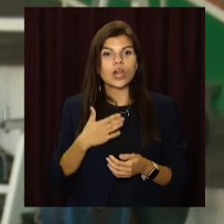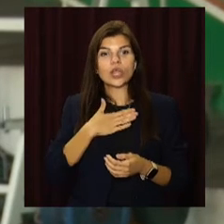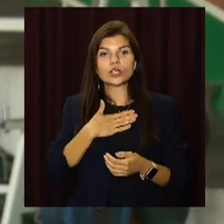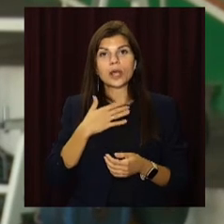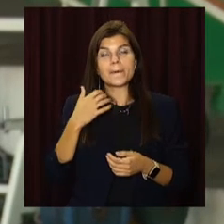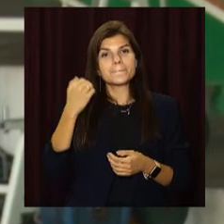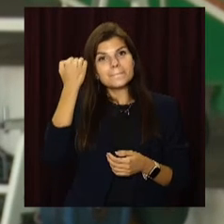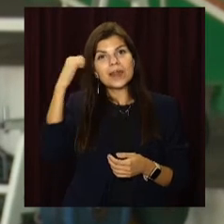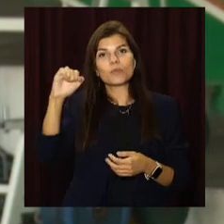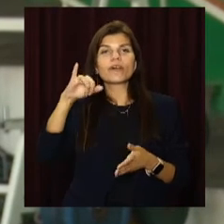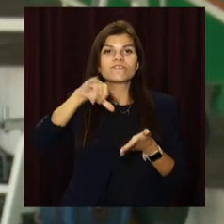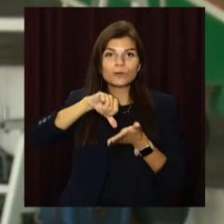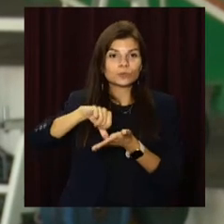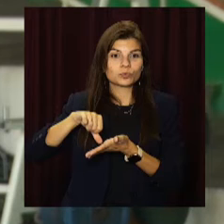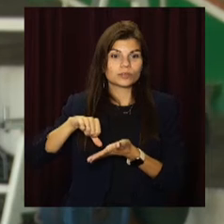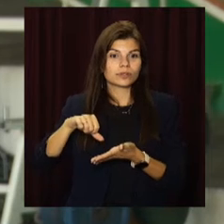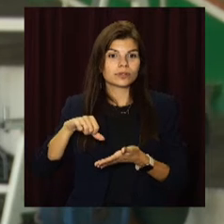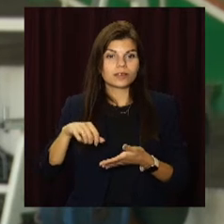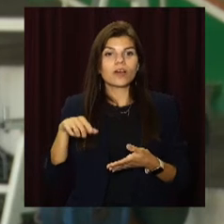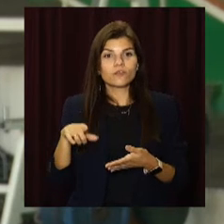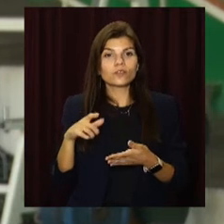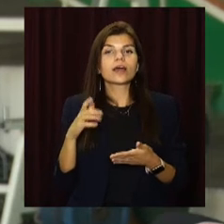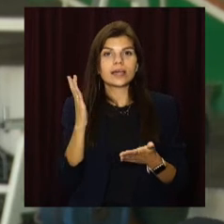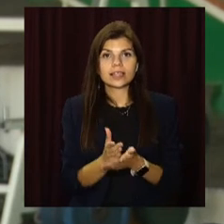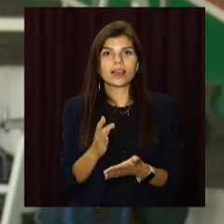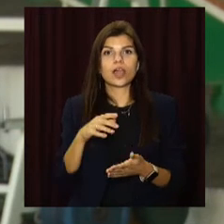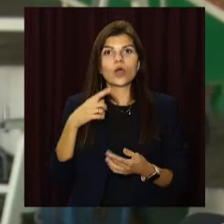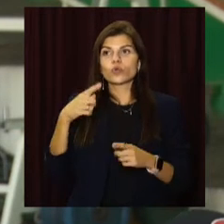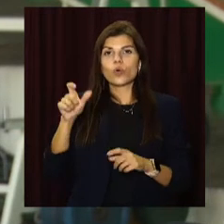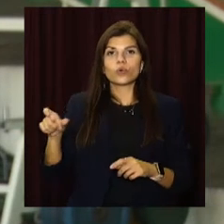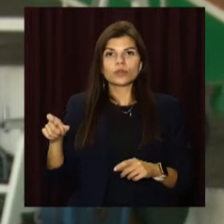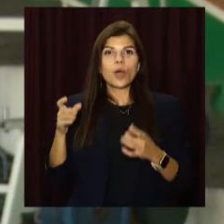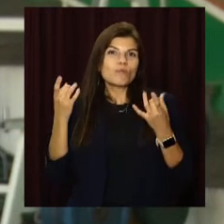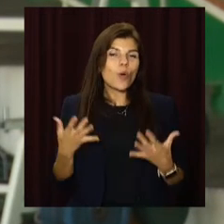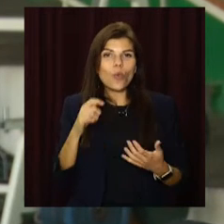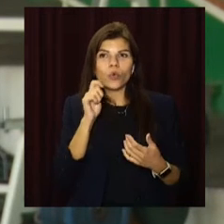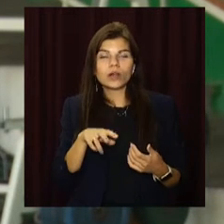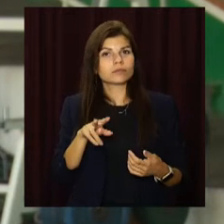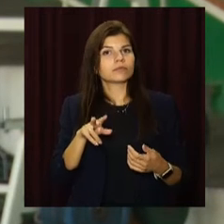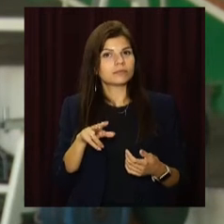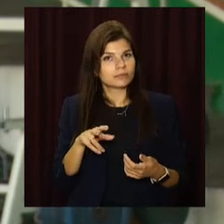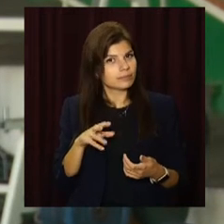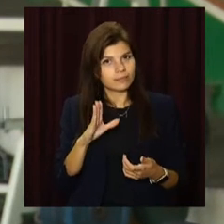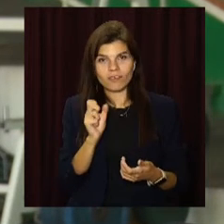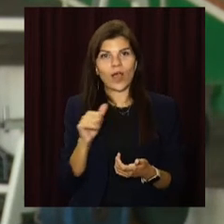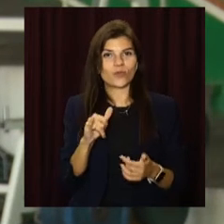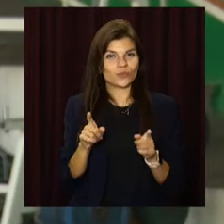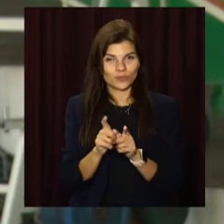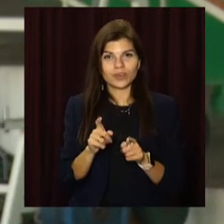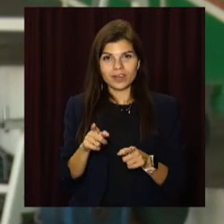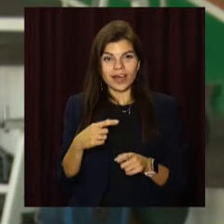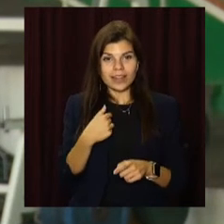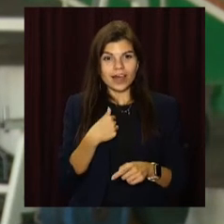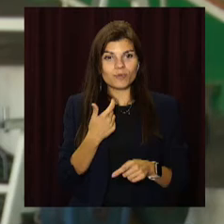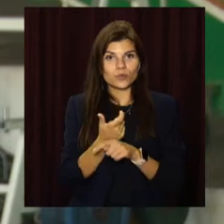наші перемоги і виступи, вони знайшли відгук у серцях просто українців. Нам